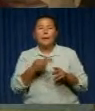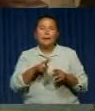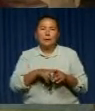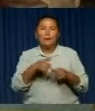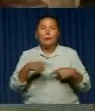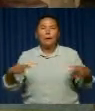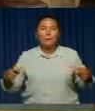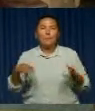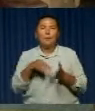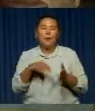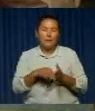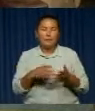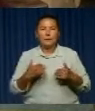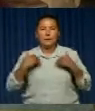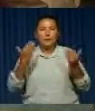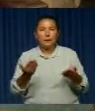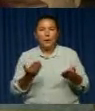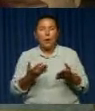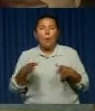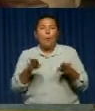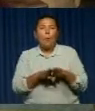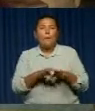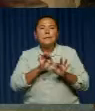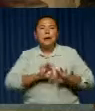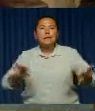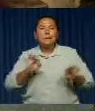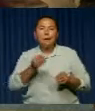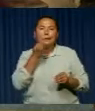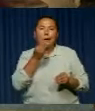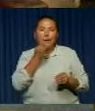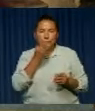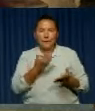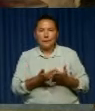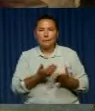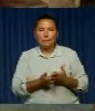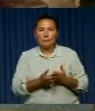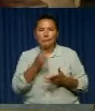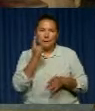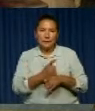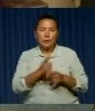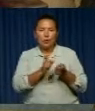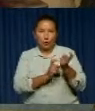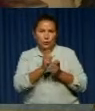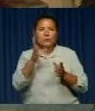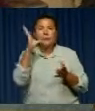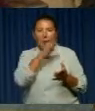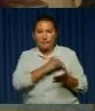кетті, оның да бағасы шарықтап кетті. Жалпы осы айтылған тағамдар, жалпы осы індетпен күресуге қауқары бар